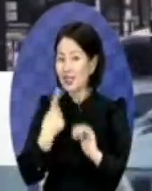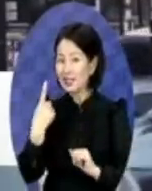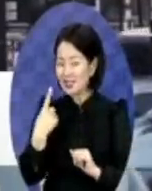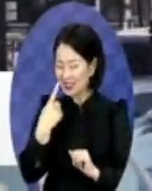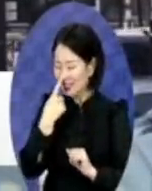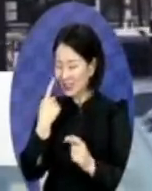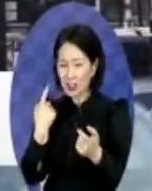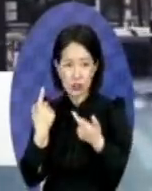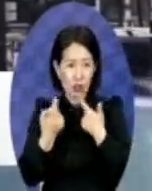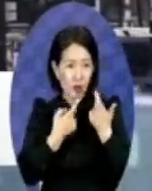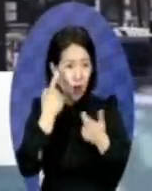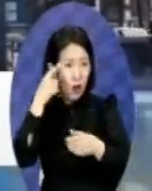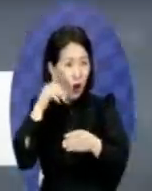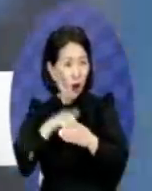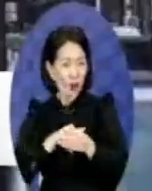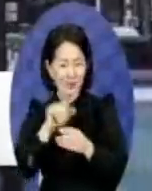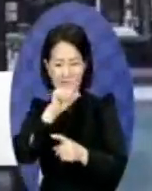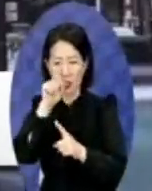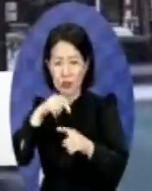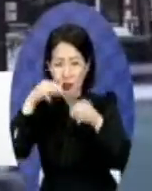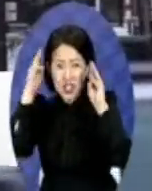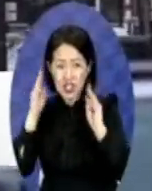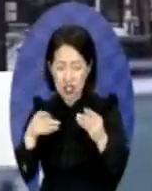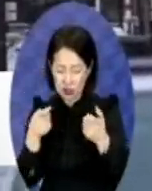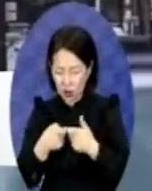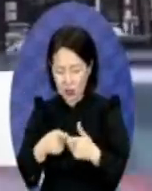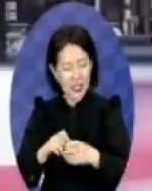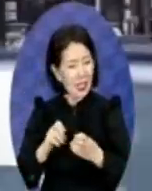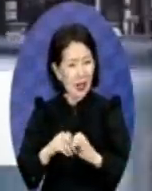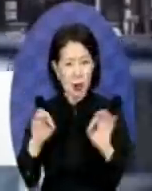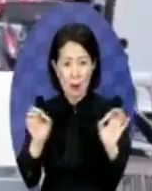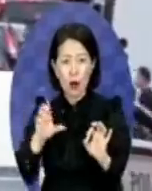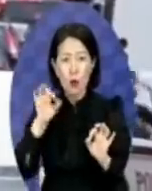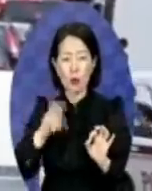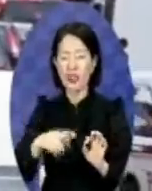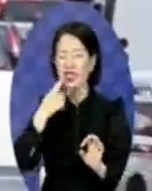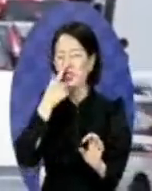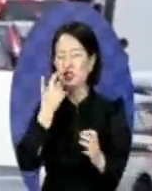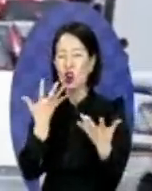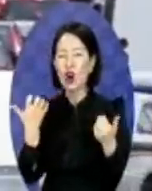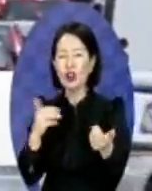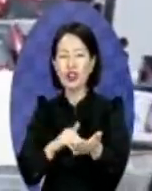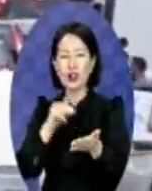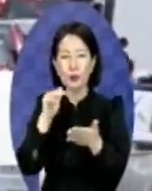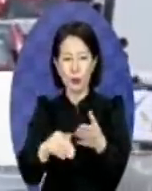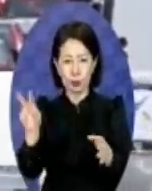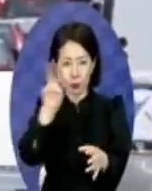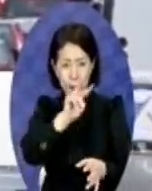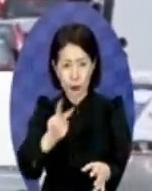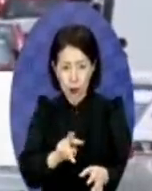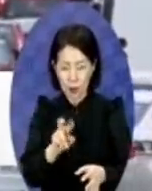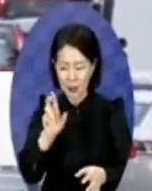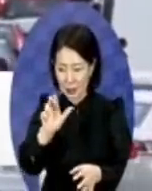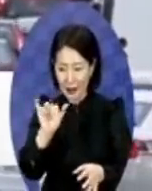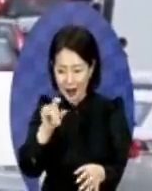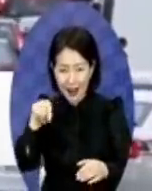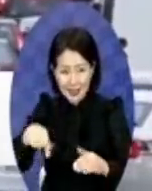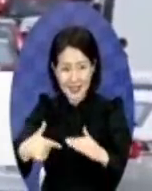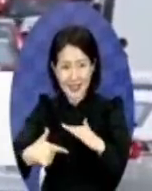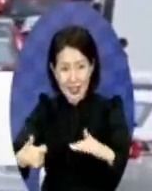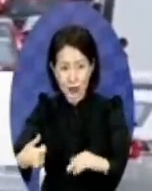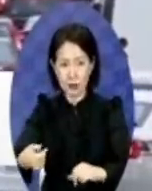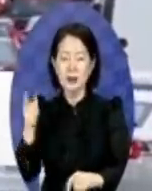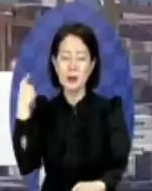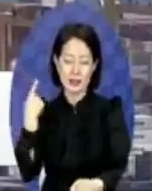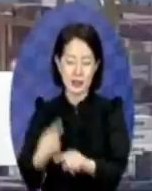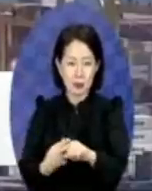талтай ойлголцож асуудлыг шийдвэрлэх тохиролцоо хийхдэггүй бол Хятадын олон тэрбум Америк долларын бараа бүтээгдэхүүнд тогтоосон татварыг